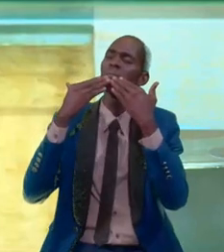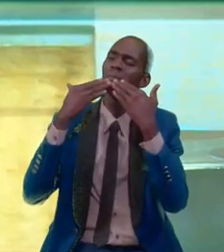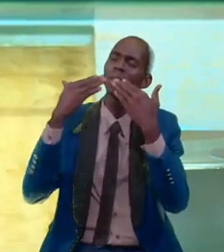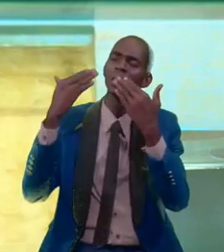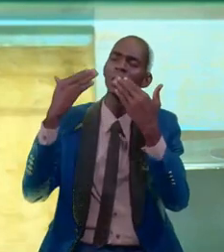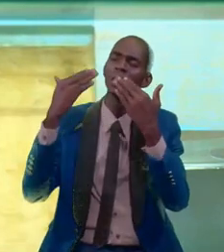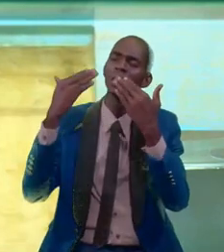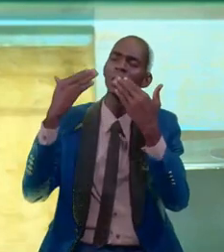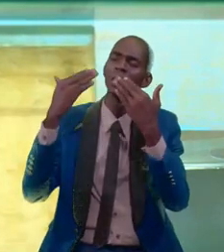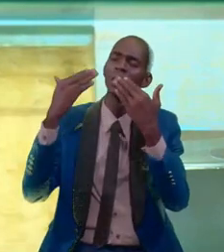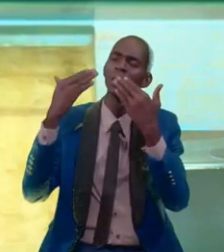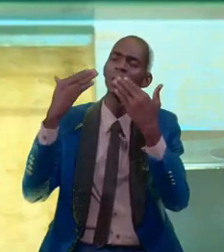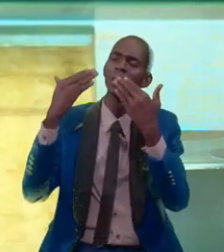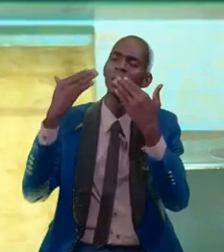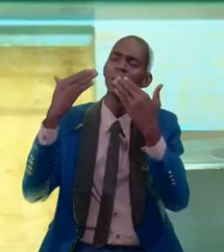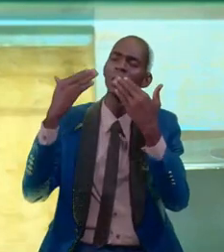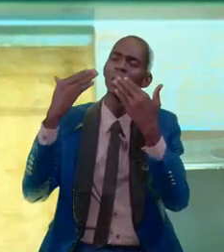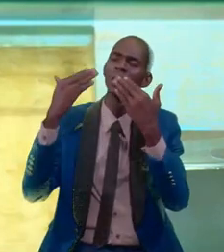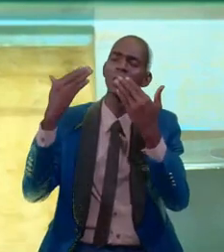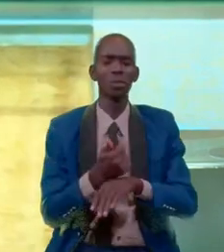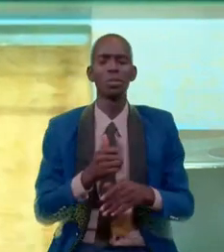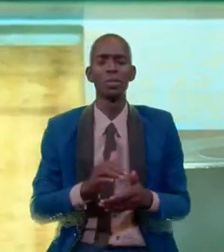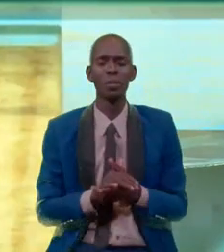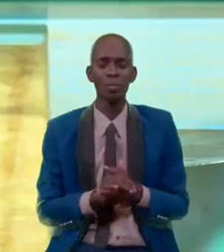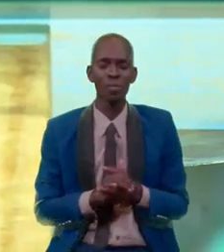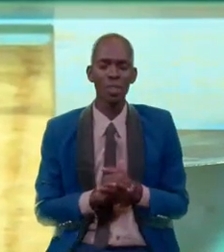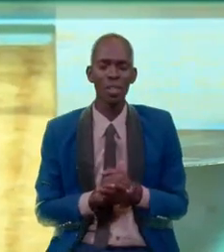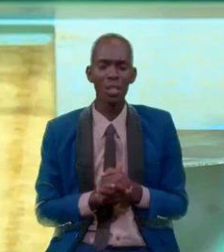Remerciez-le. Remerciez-le. La confirmation.